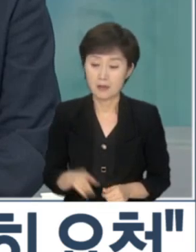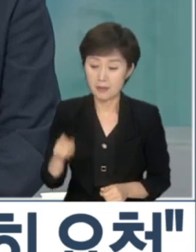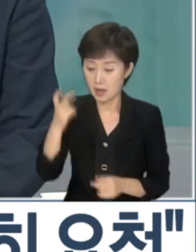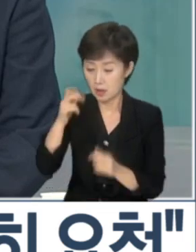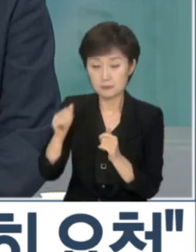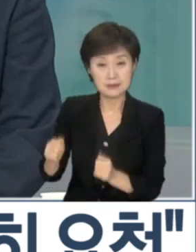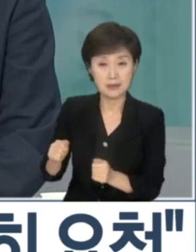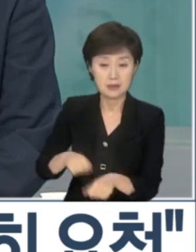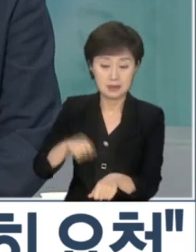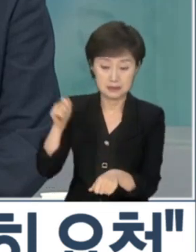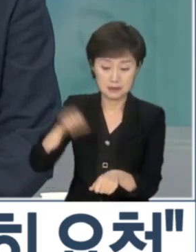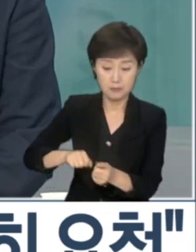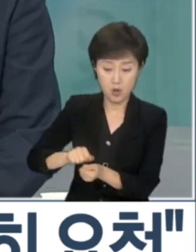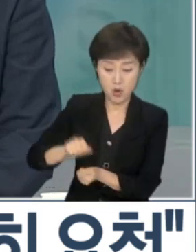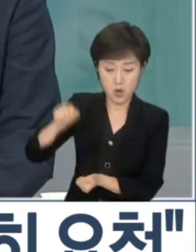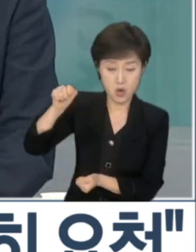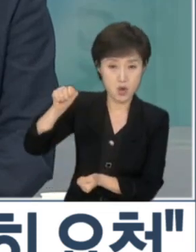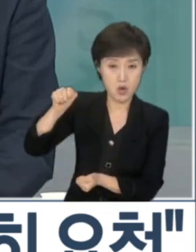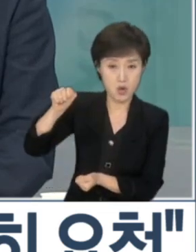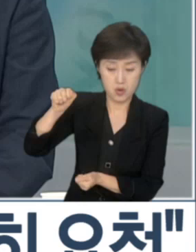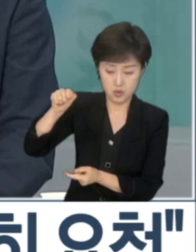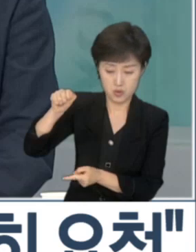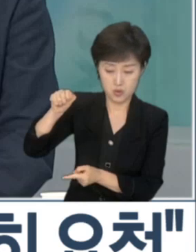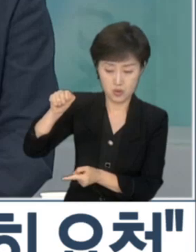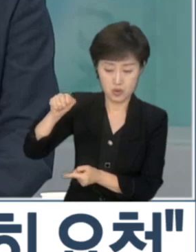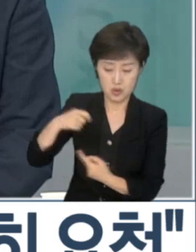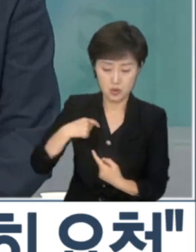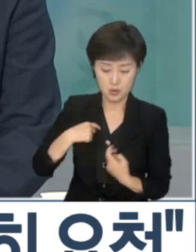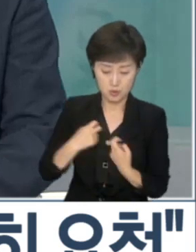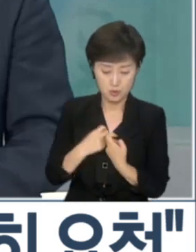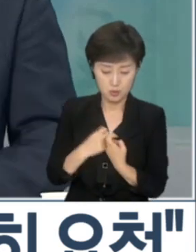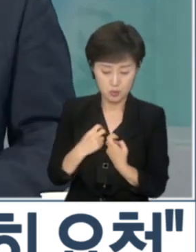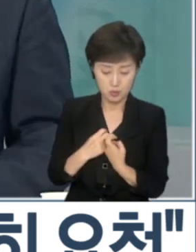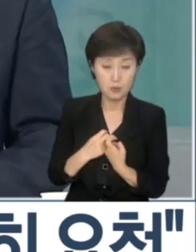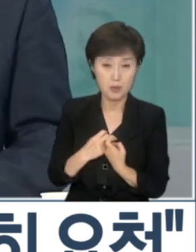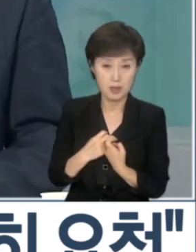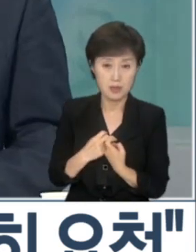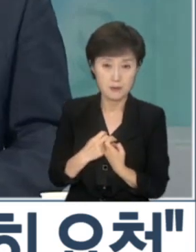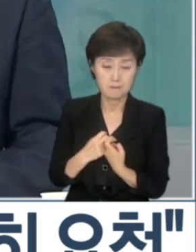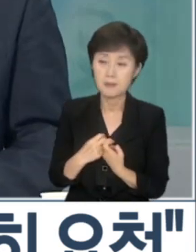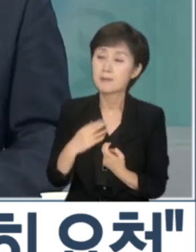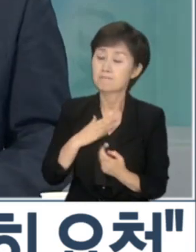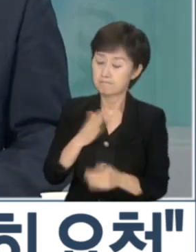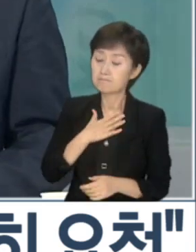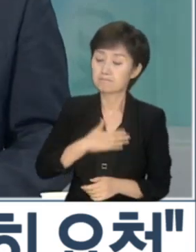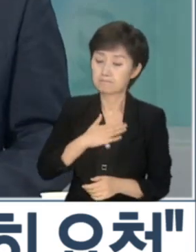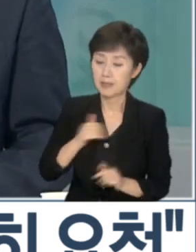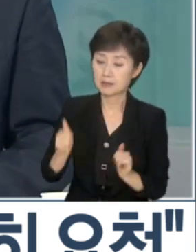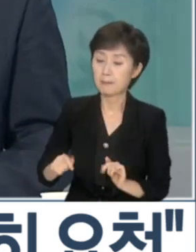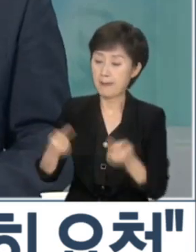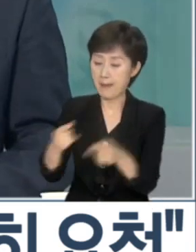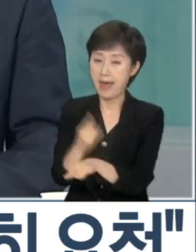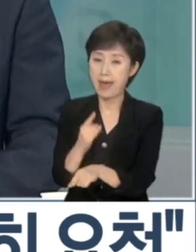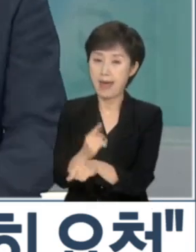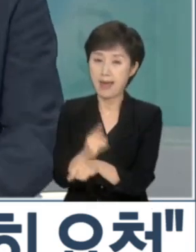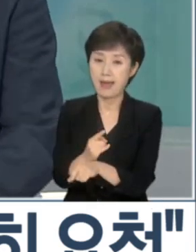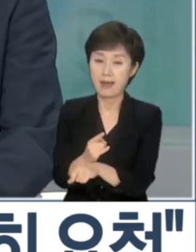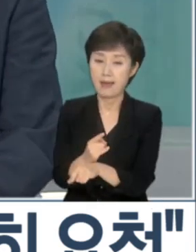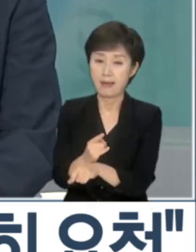체포 영장이 온다 하더라도 스스로 내가 했다고 할 경우에는 뭐